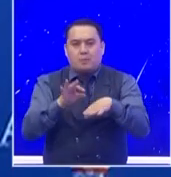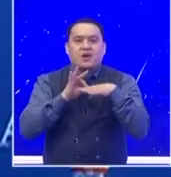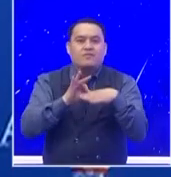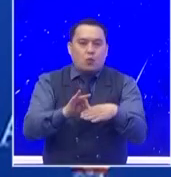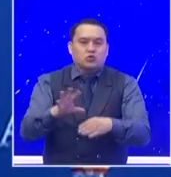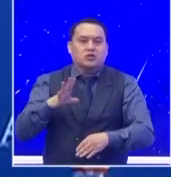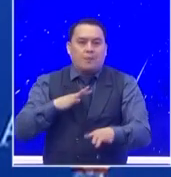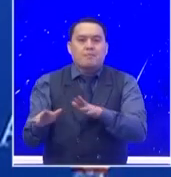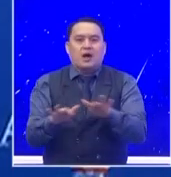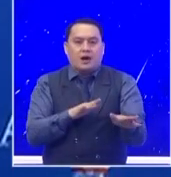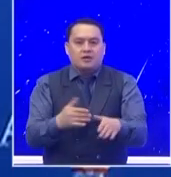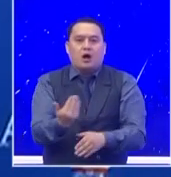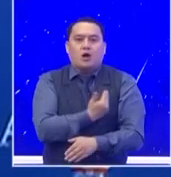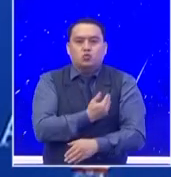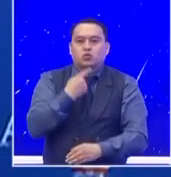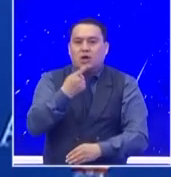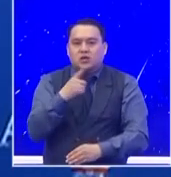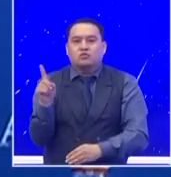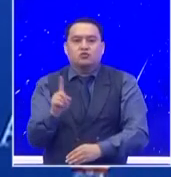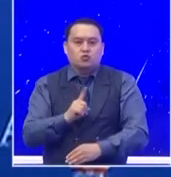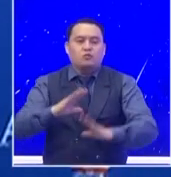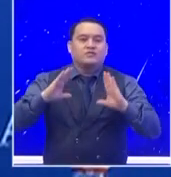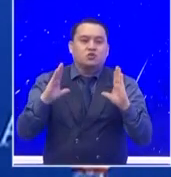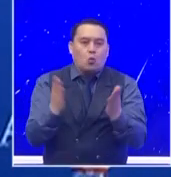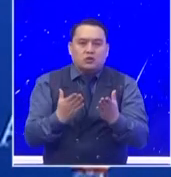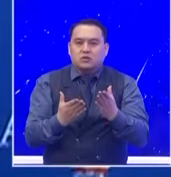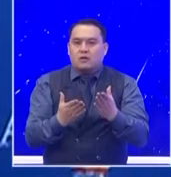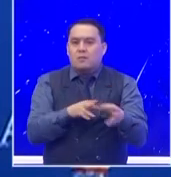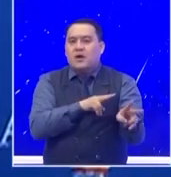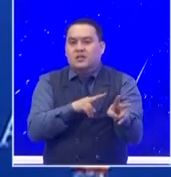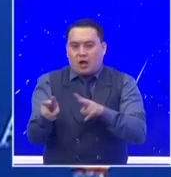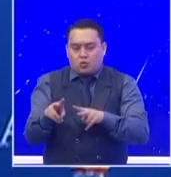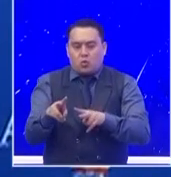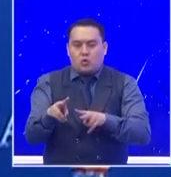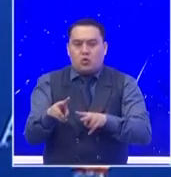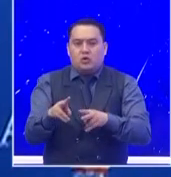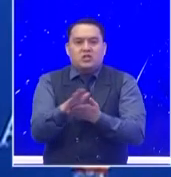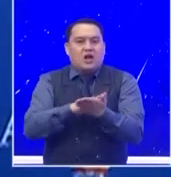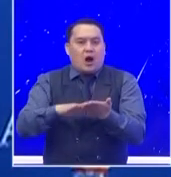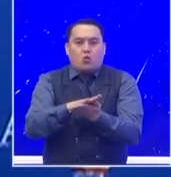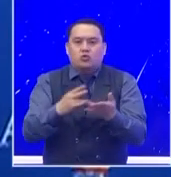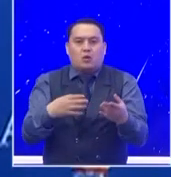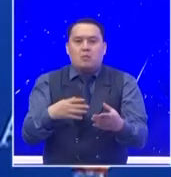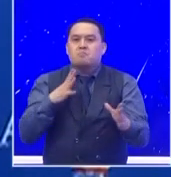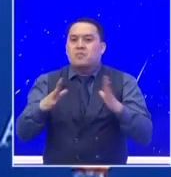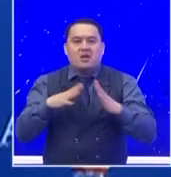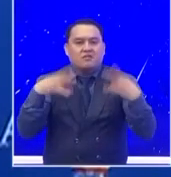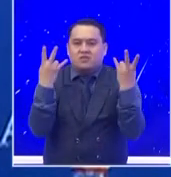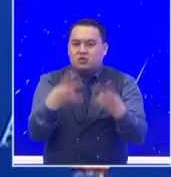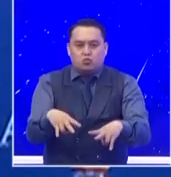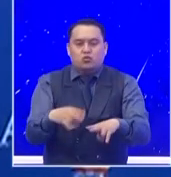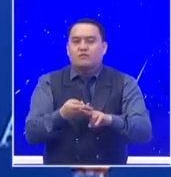проводится. В целом хочу сказать, что ситуация абсолютно под контролем. Нет никакой необходимости паниковать.